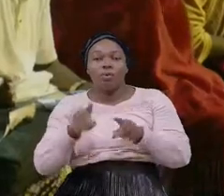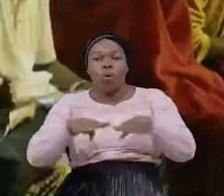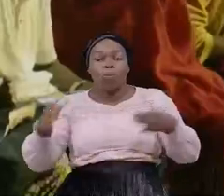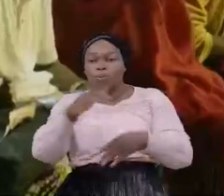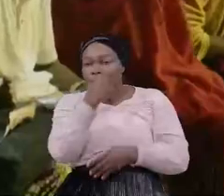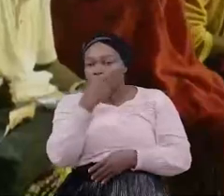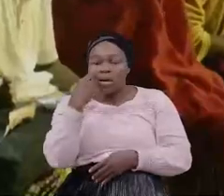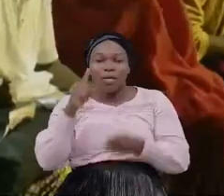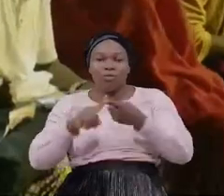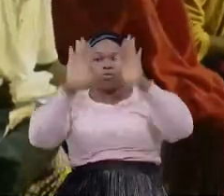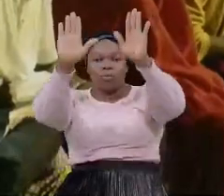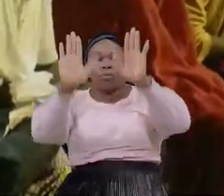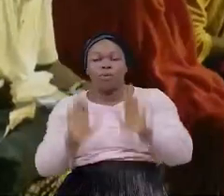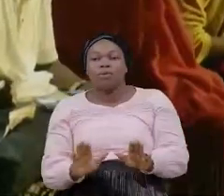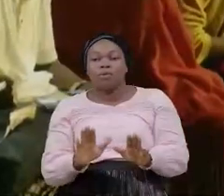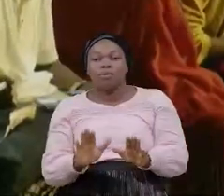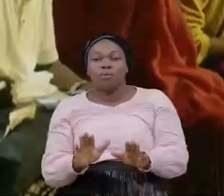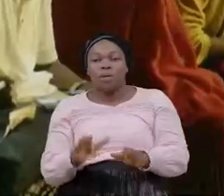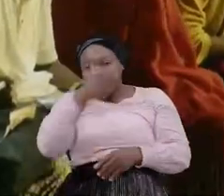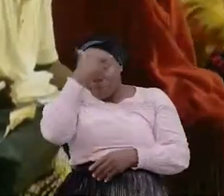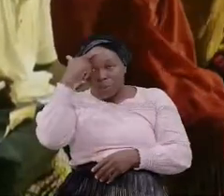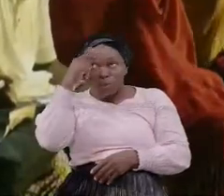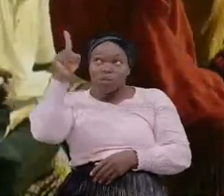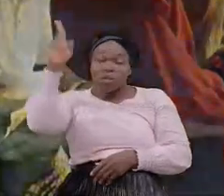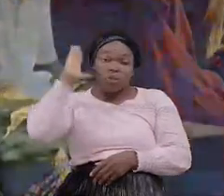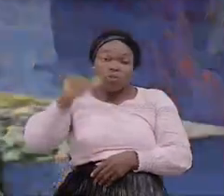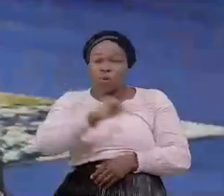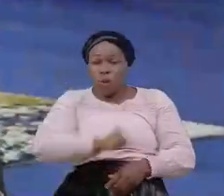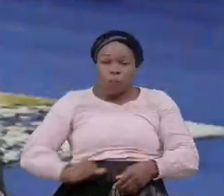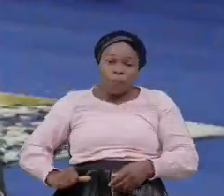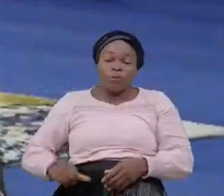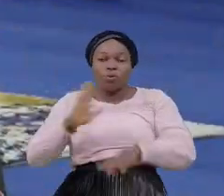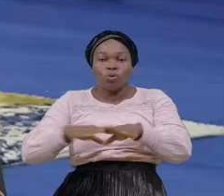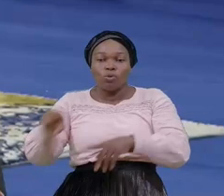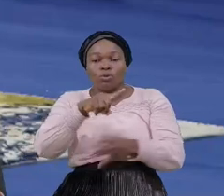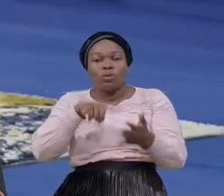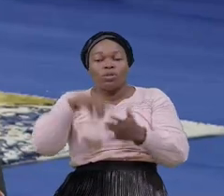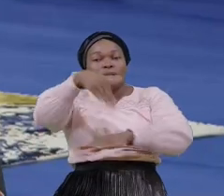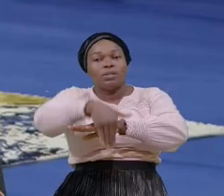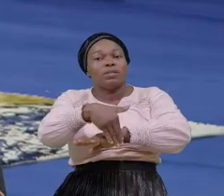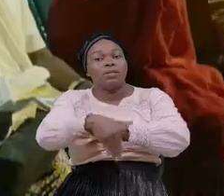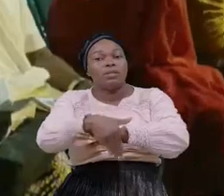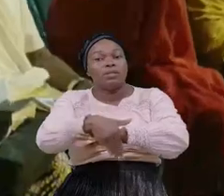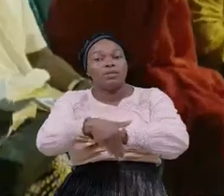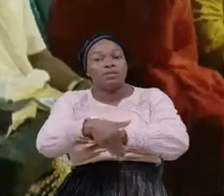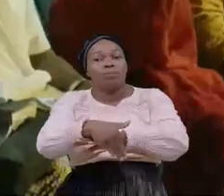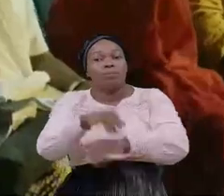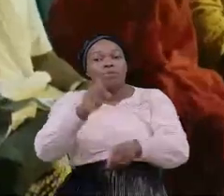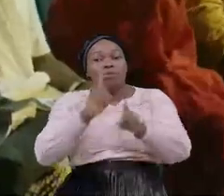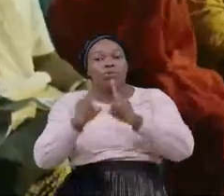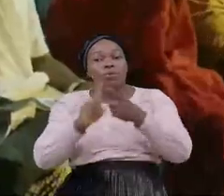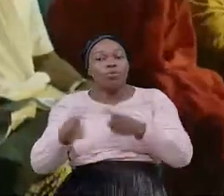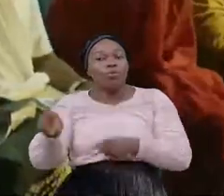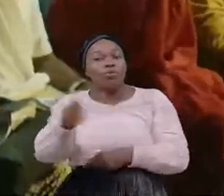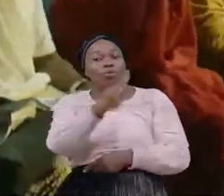miracle. Parce qu'il va opérer un grand miracle dans votre vie ce soir. Est-ce que